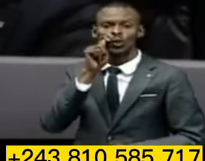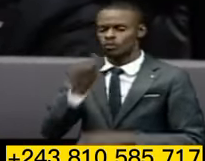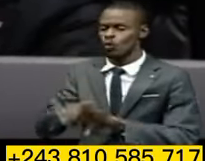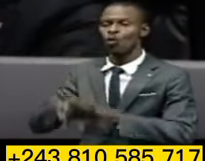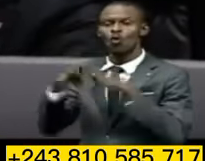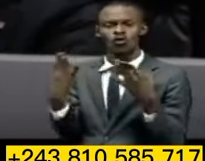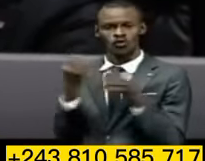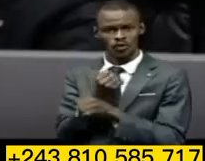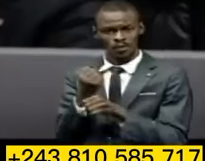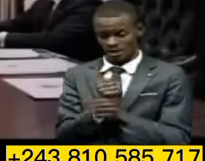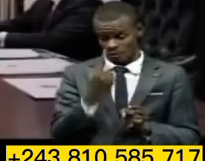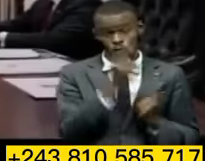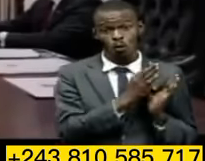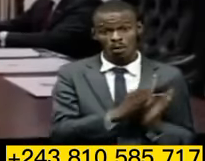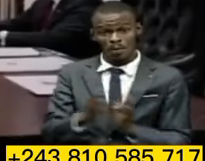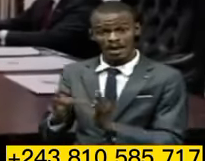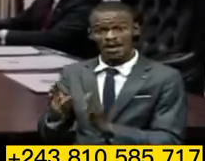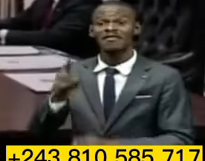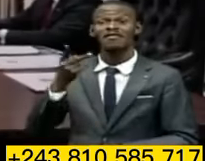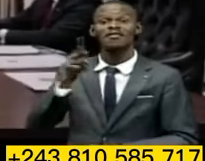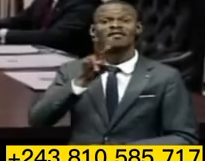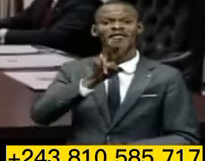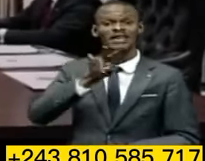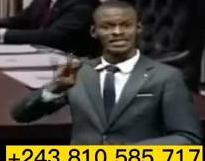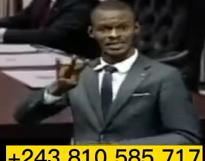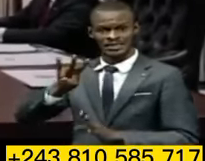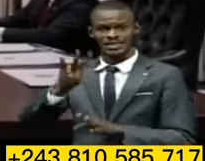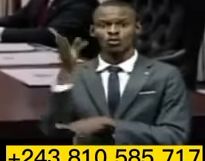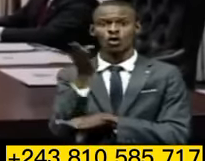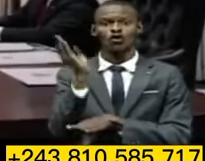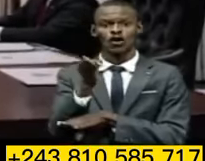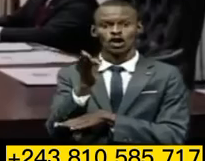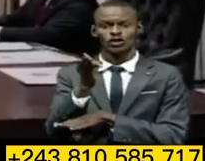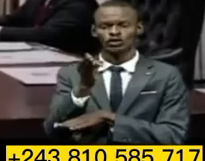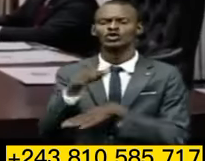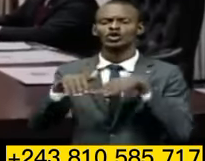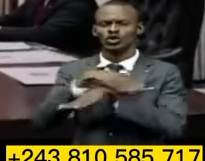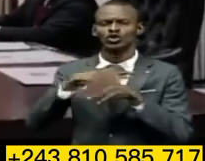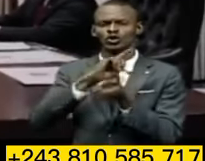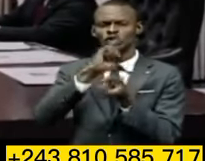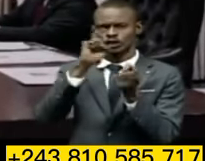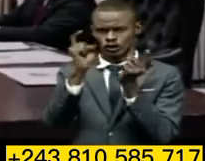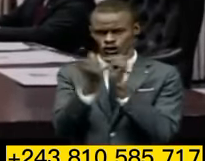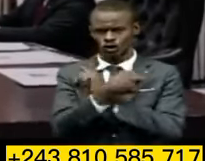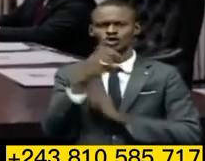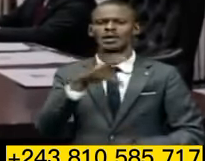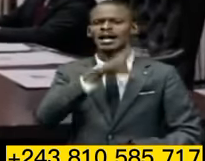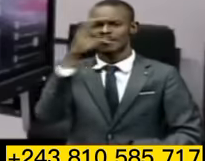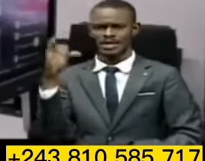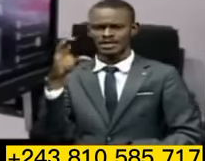préparatoires de la 27e conférence de parties à la Convention cadre des Nations Unies sur le changement climatique